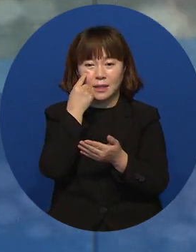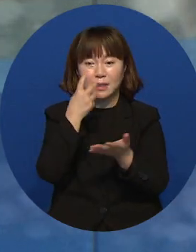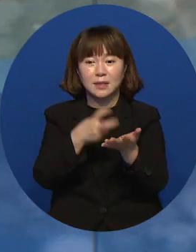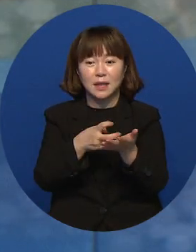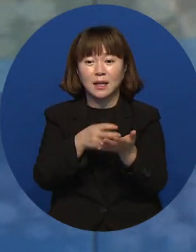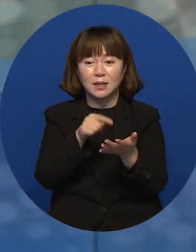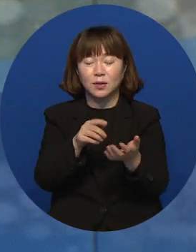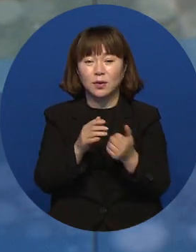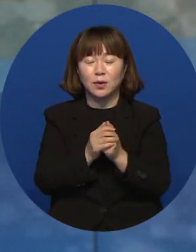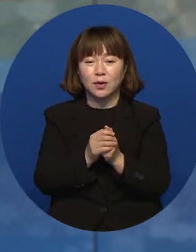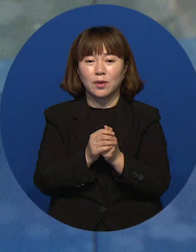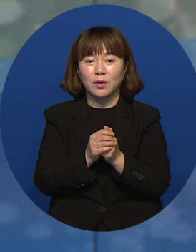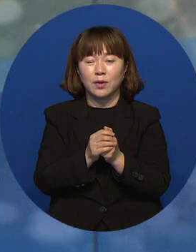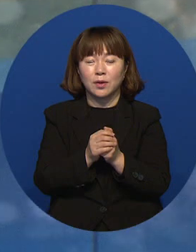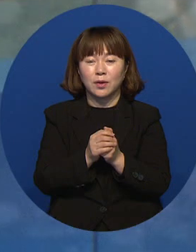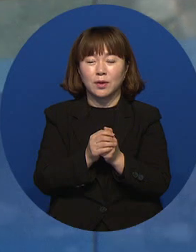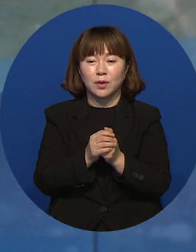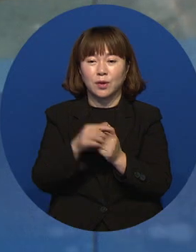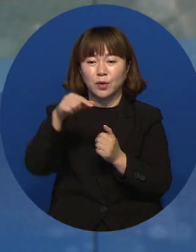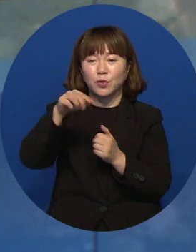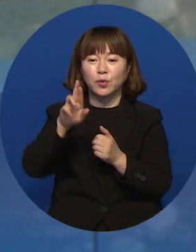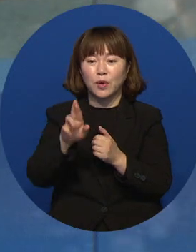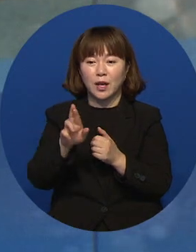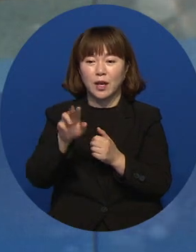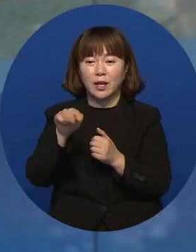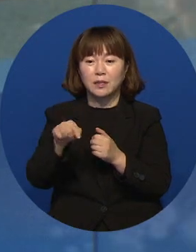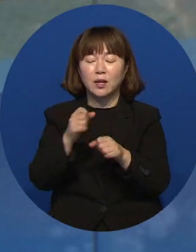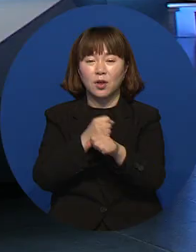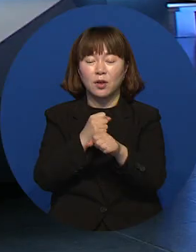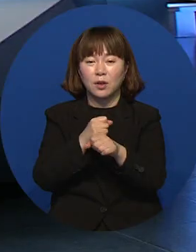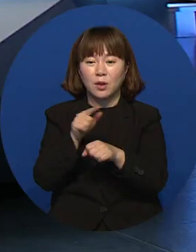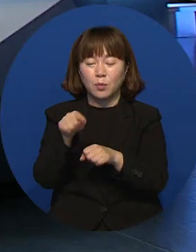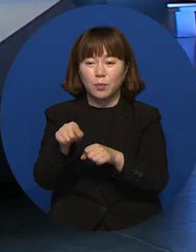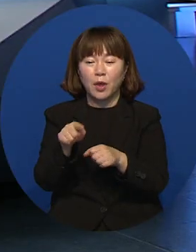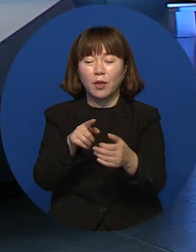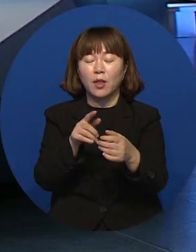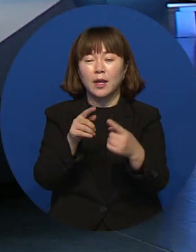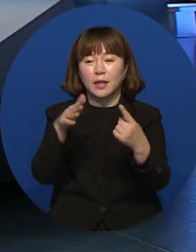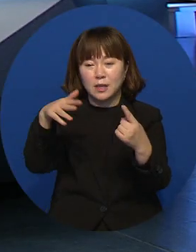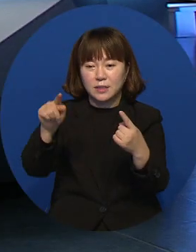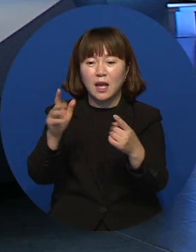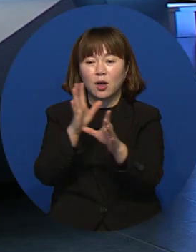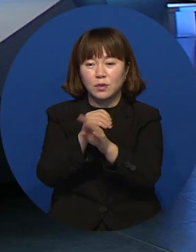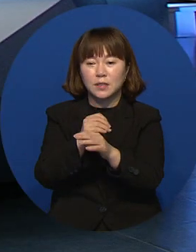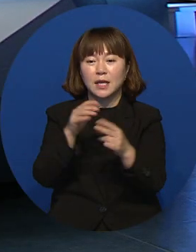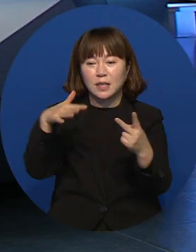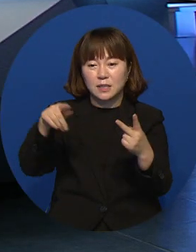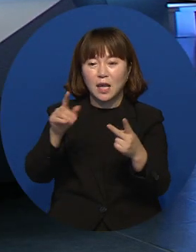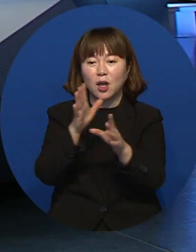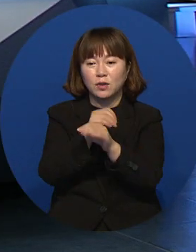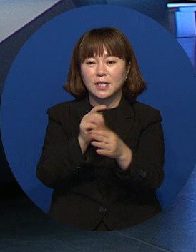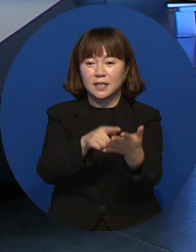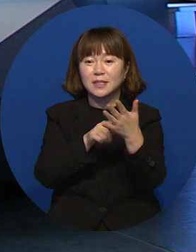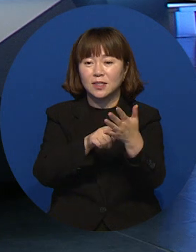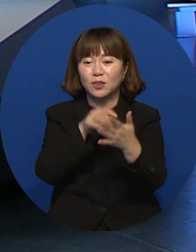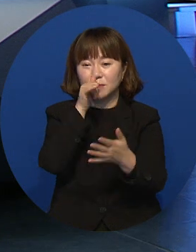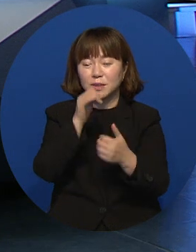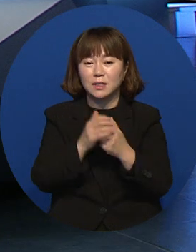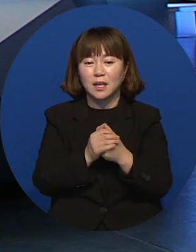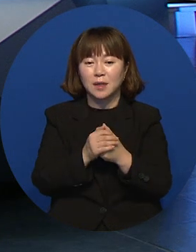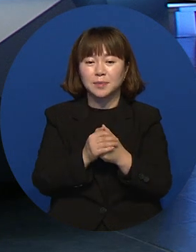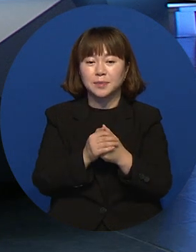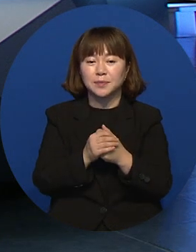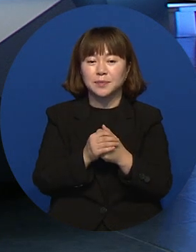1차 접종 후 얼마 전 왔다 2차 중 얼마 지났다 그래서 일부 고위험 시설 분 같은 경우에는 이 접종 증명 음성 확인제 를